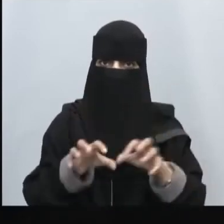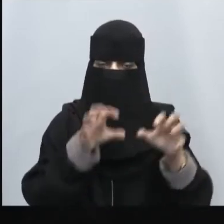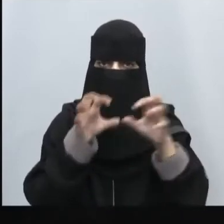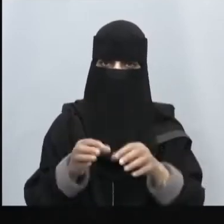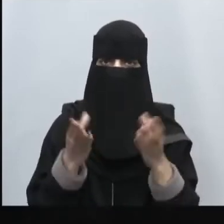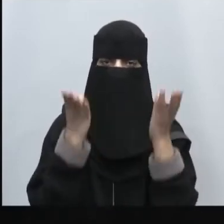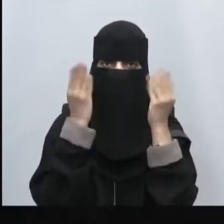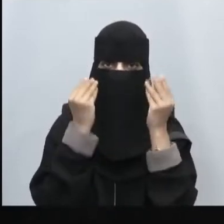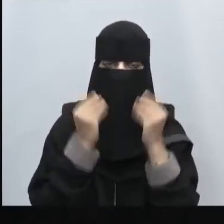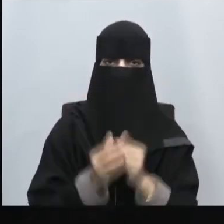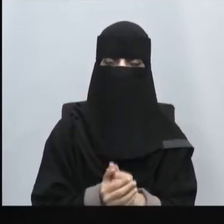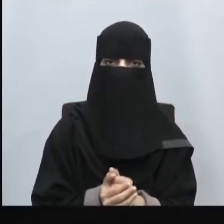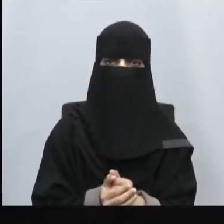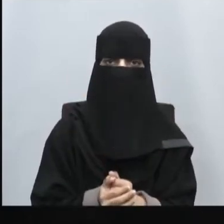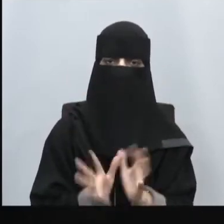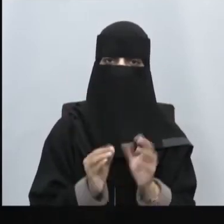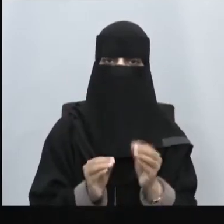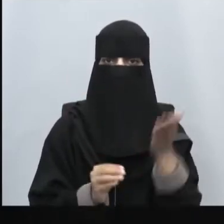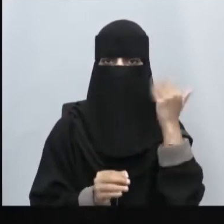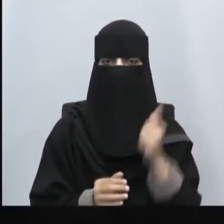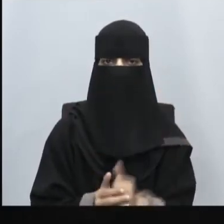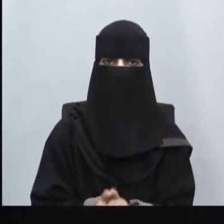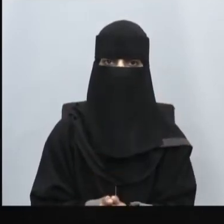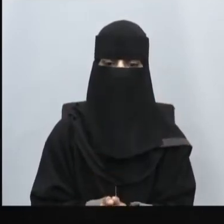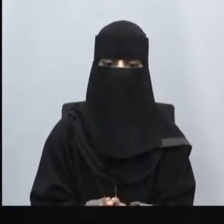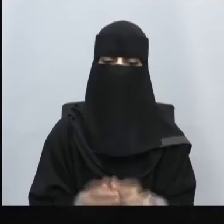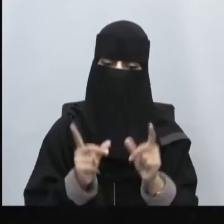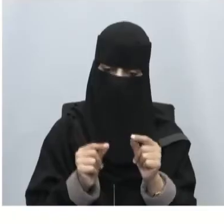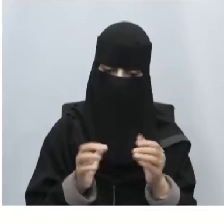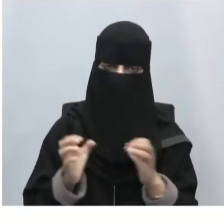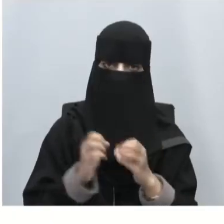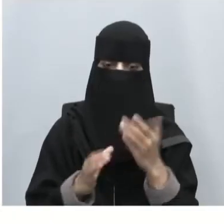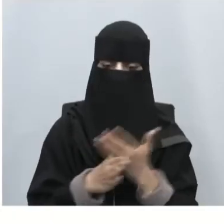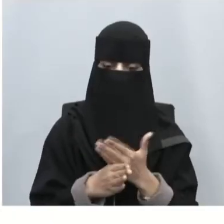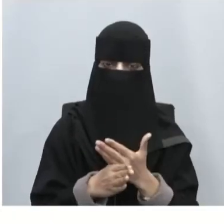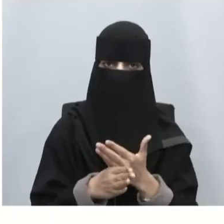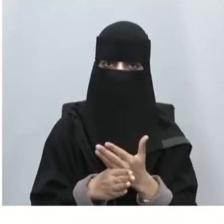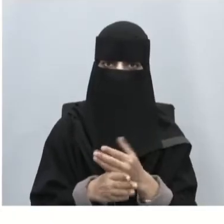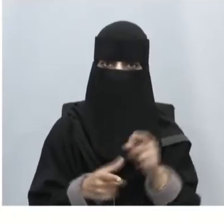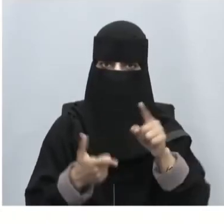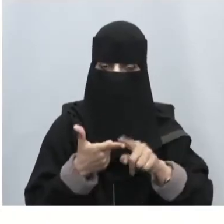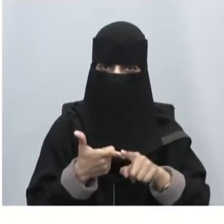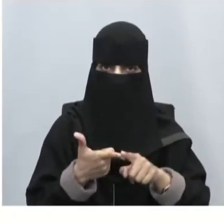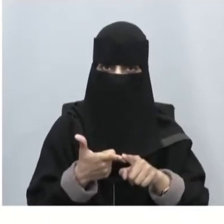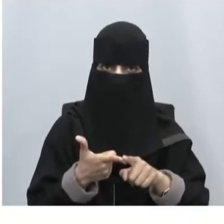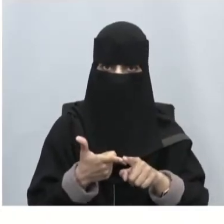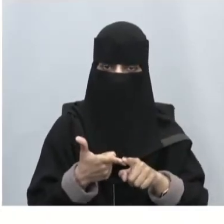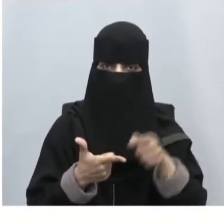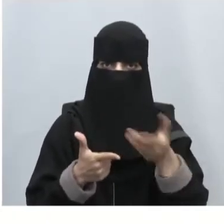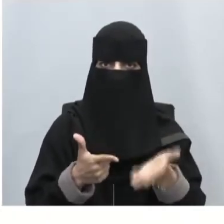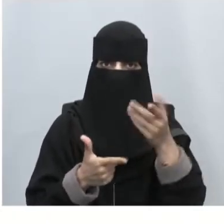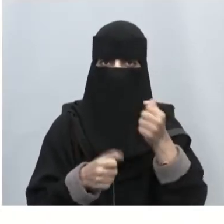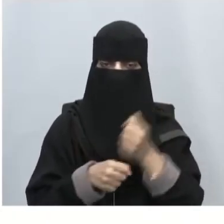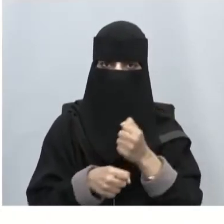الدرس في الحصه السابقه احسنتم لانه في تلك الفتره الذي قام